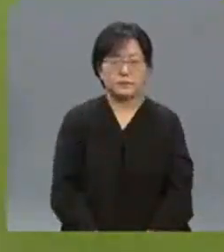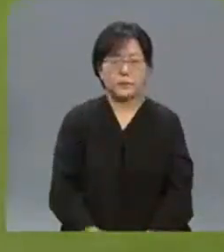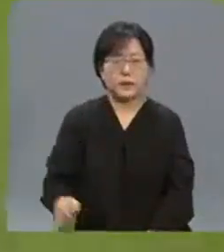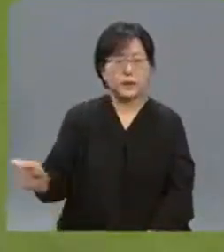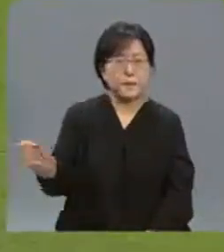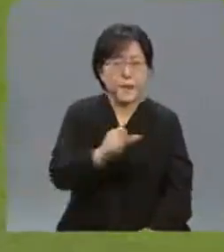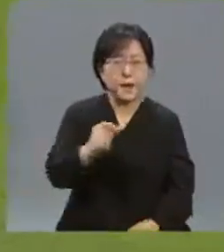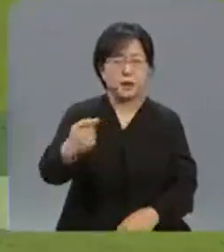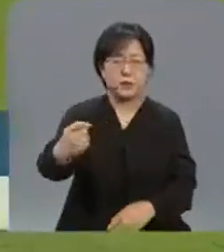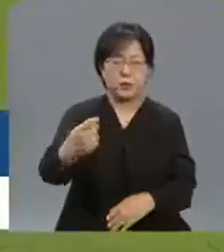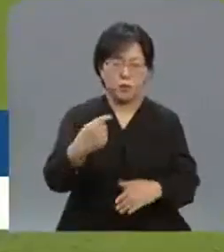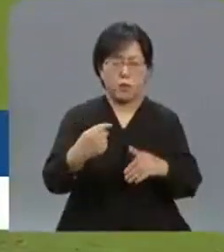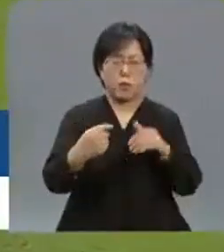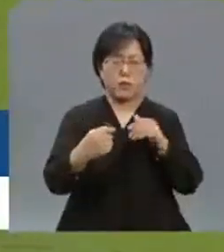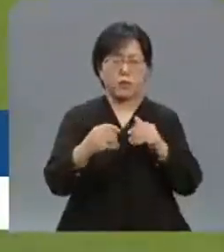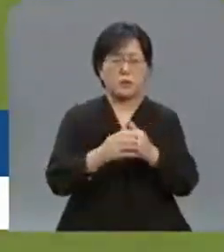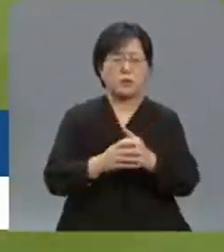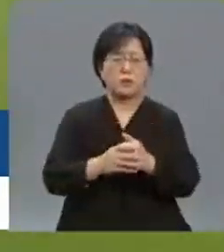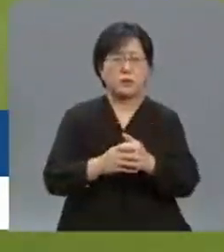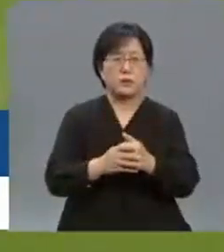빠른 역습에 이은 강력한 슛.